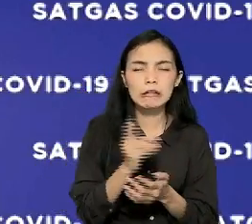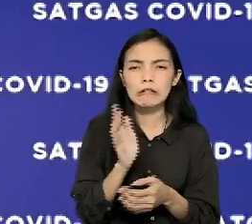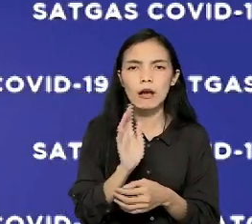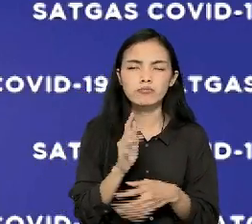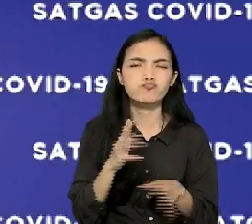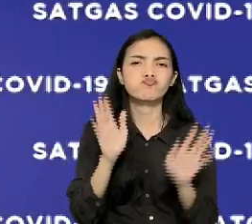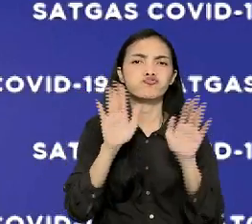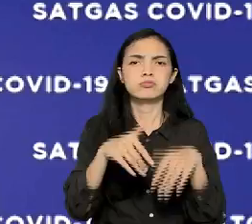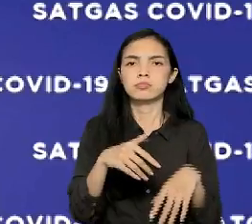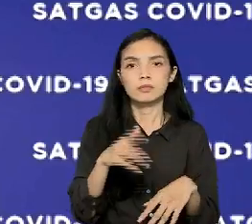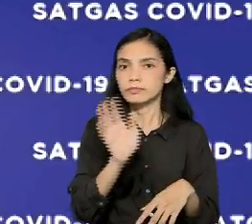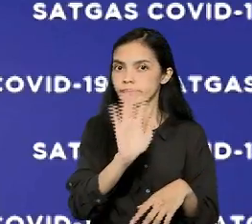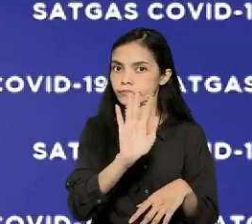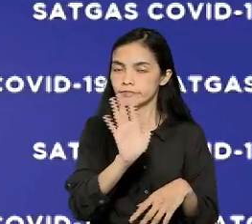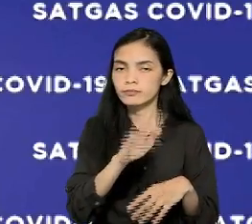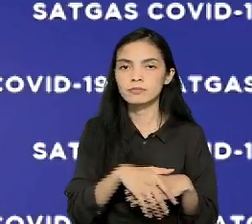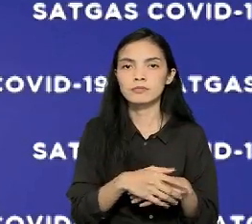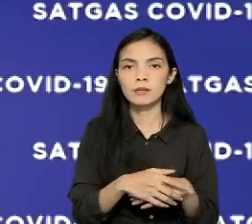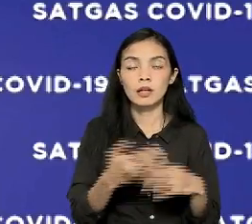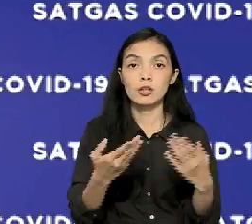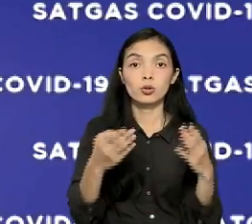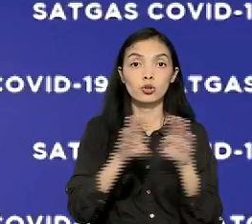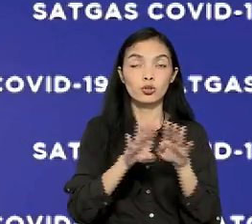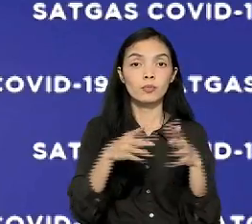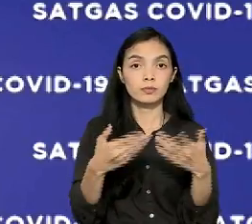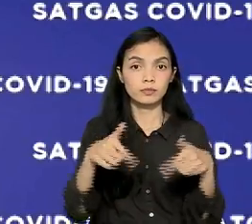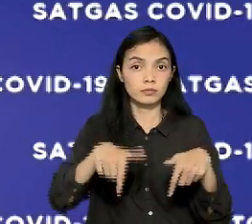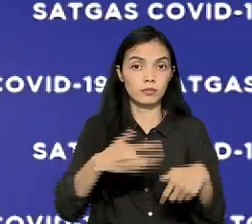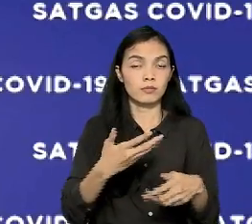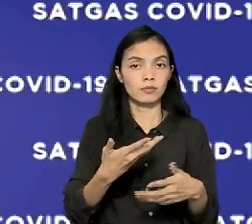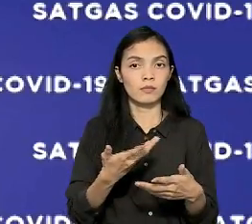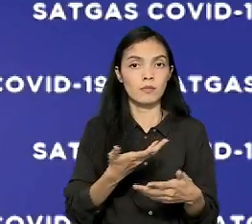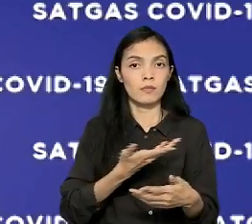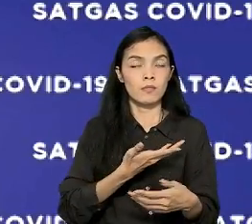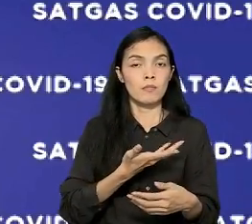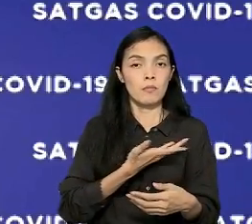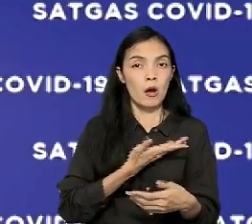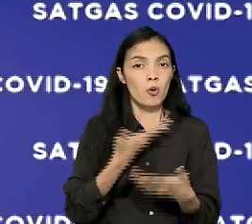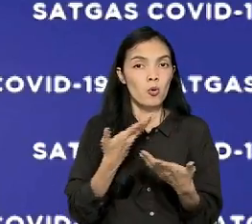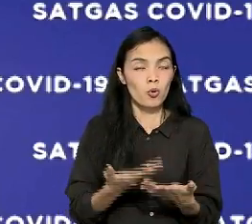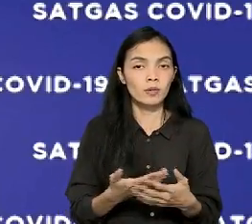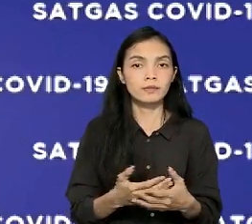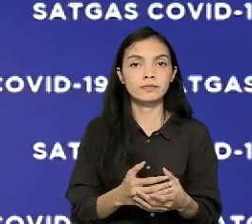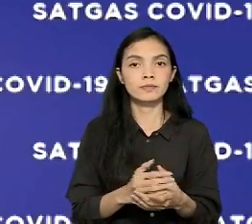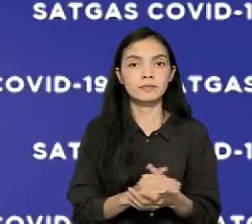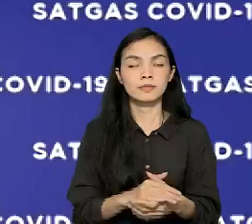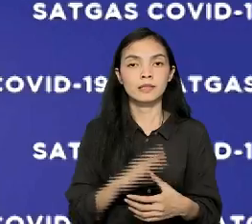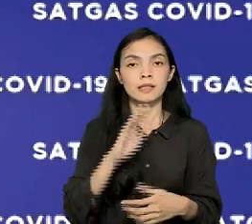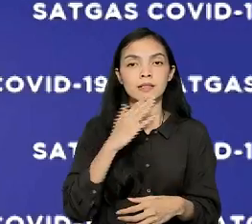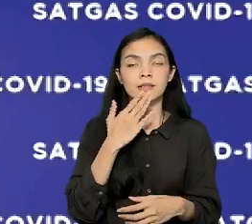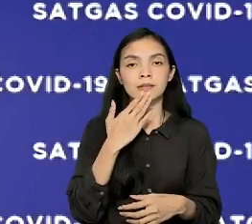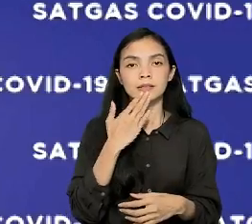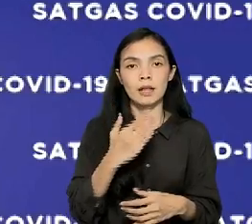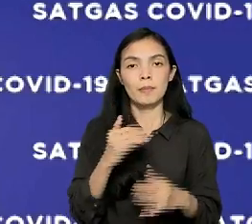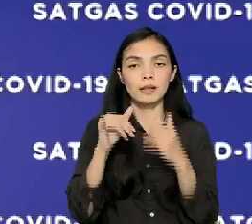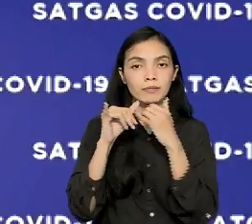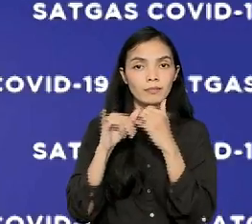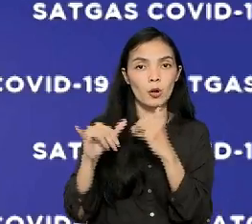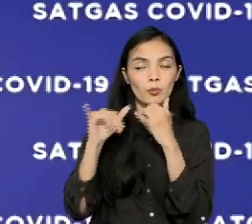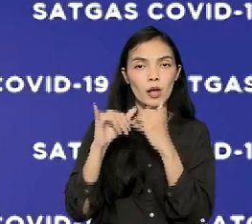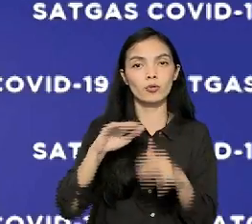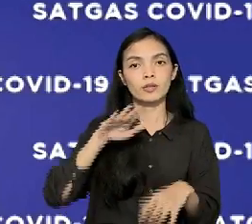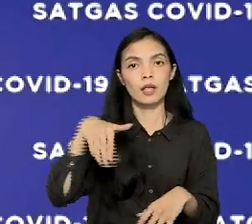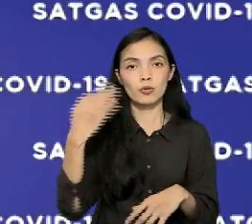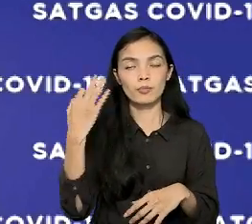mendesak. Sebagai penutup, dalam kesempatan ini, saya ucapkan selamat tahun baru bagi seluruh